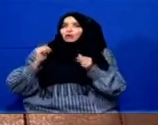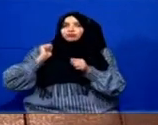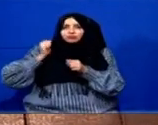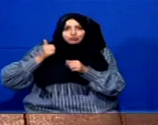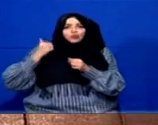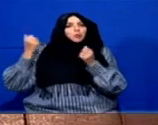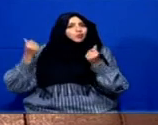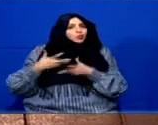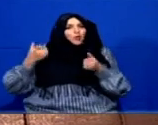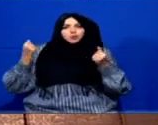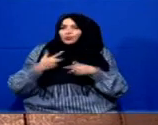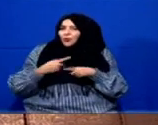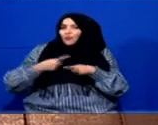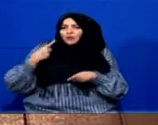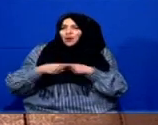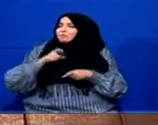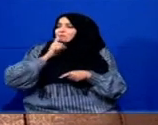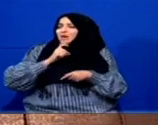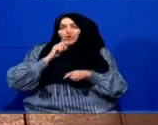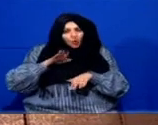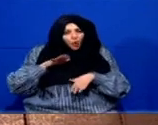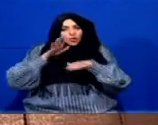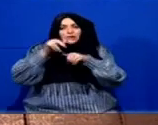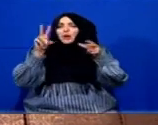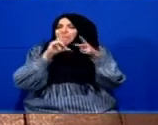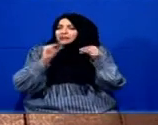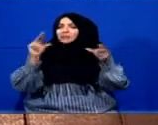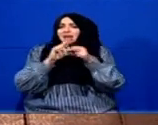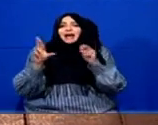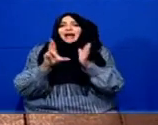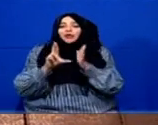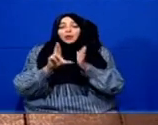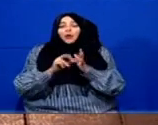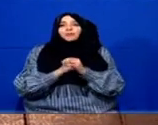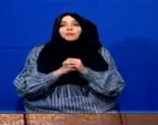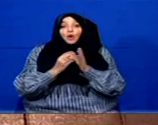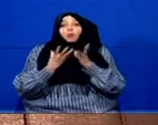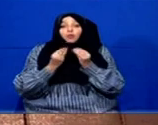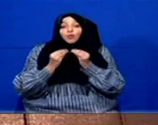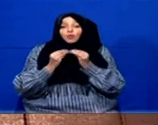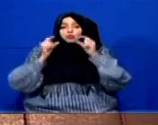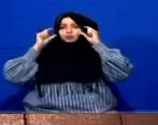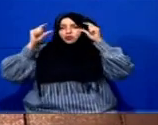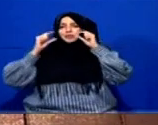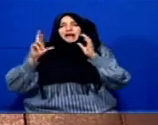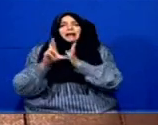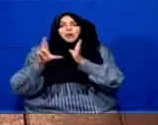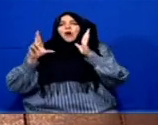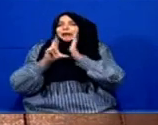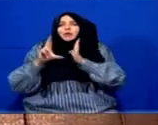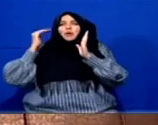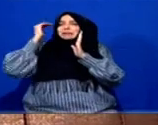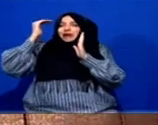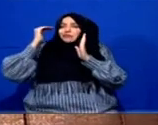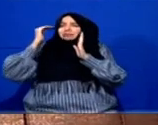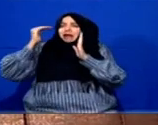العديد منها ولا نزال نشرح هذه القواعد الفقهيه المهمه في